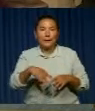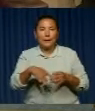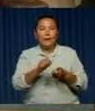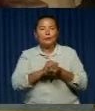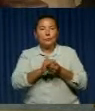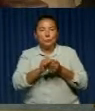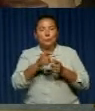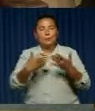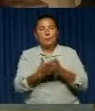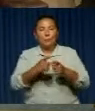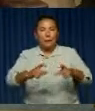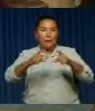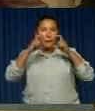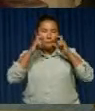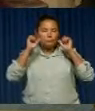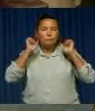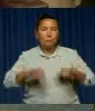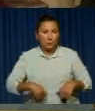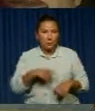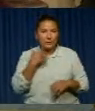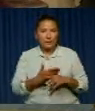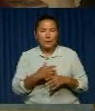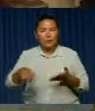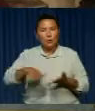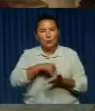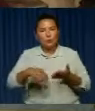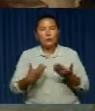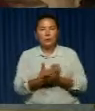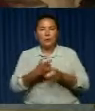Оны жуып, міндетті түрде қара сабынмен жуып, үтіктеп